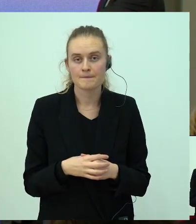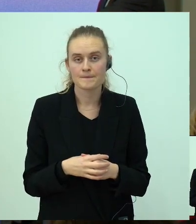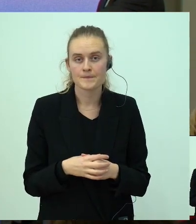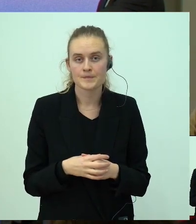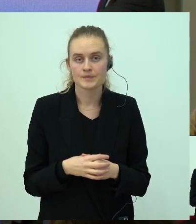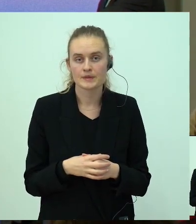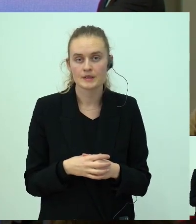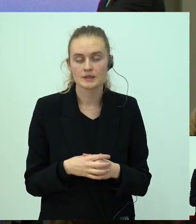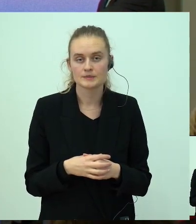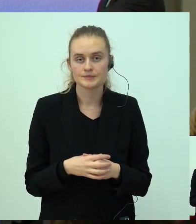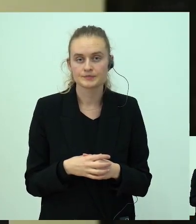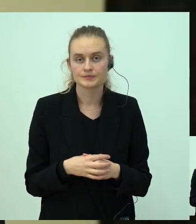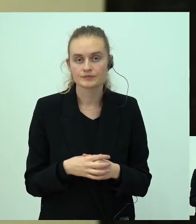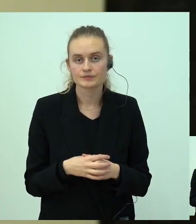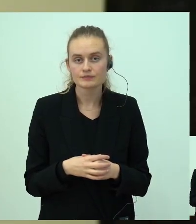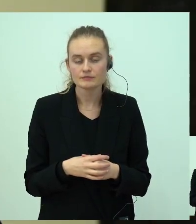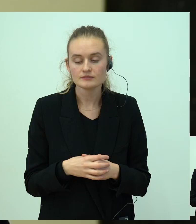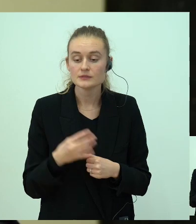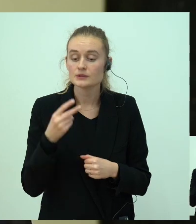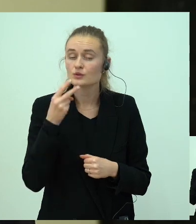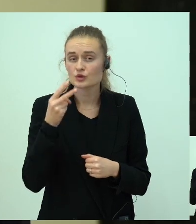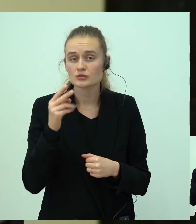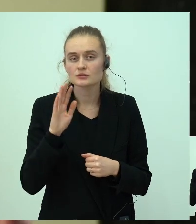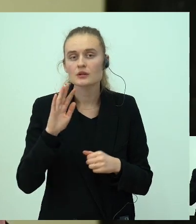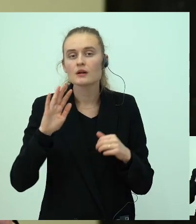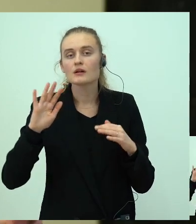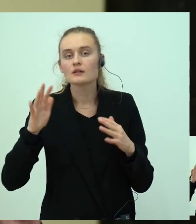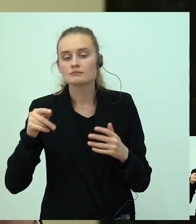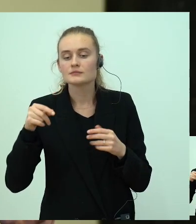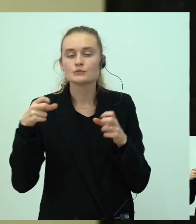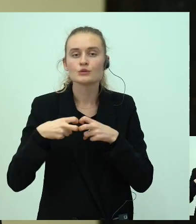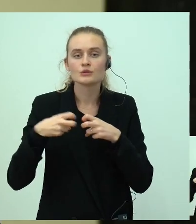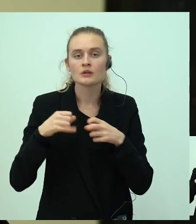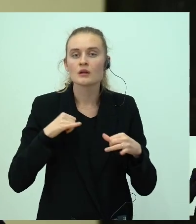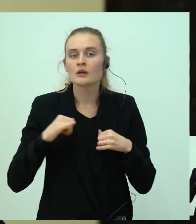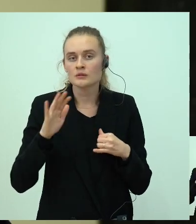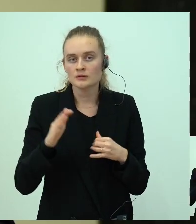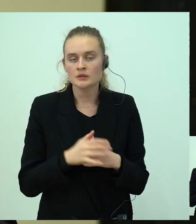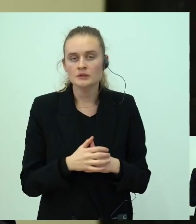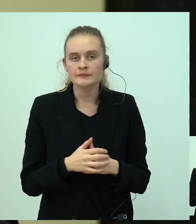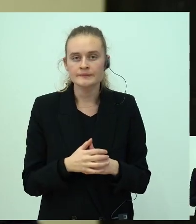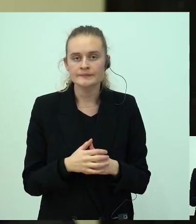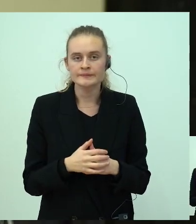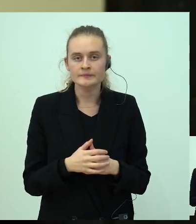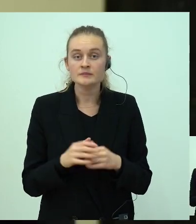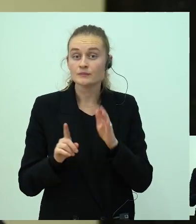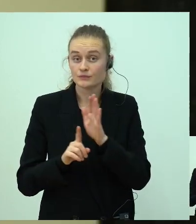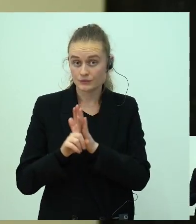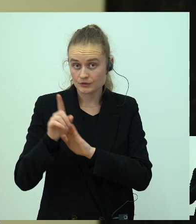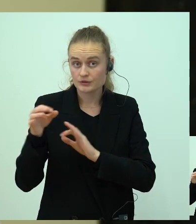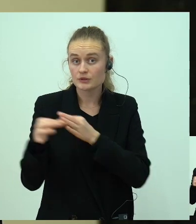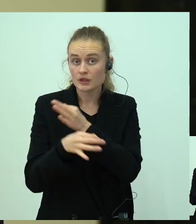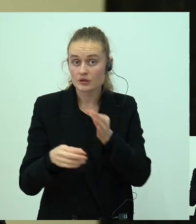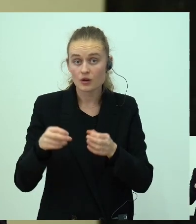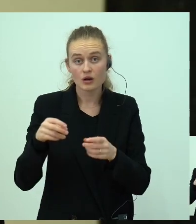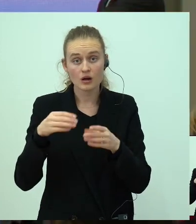kokių veiksmų imsis Briuselis, ar jis imsis to istorinio sprendimo ir pradės derybas su Ukraina,